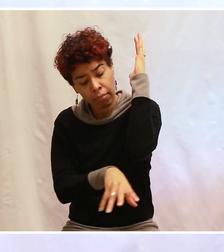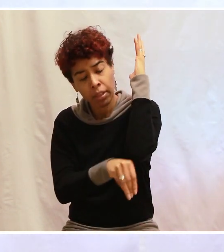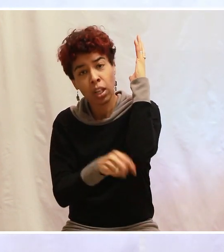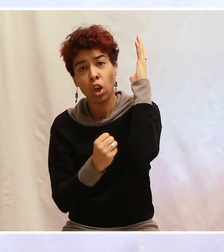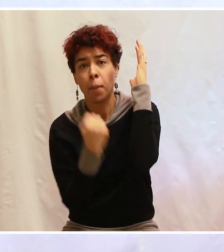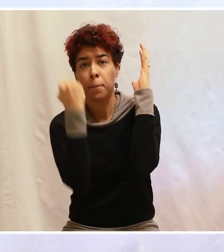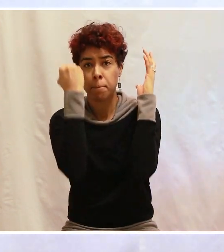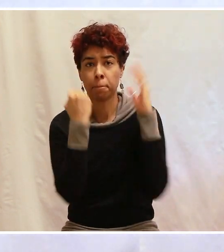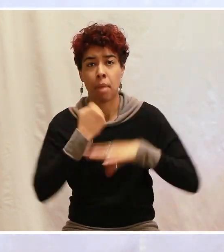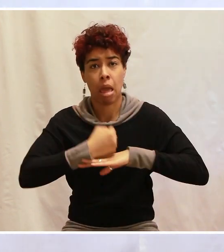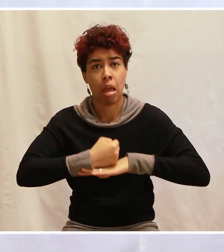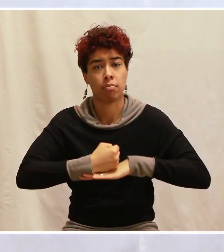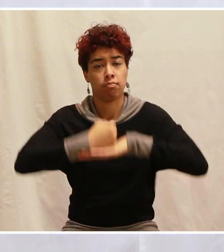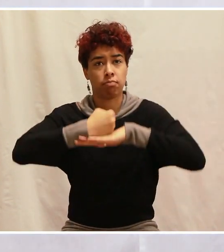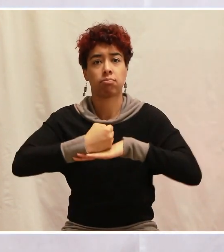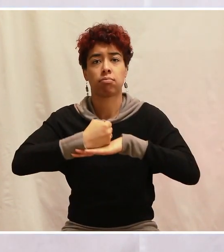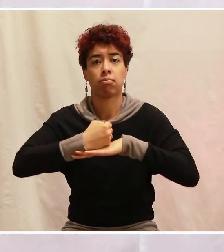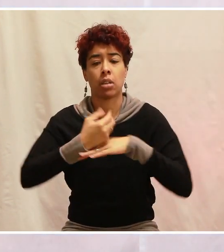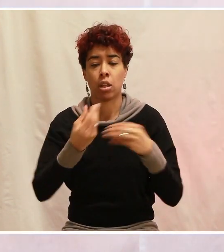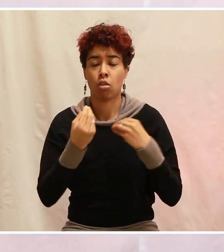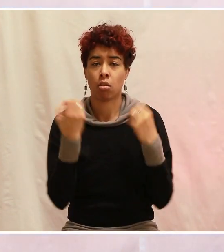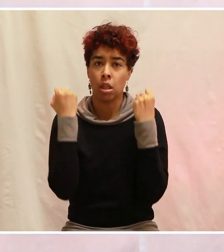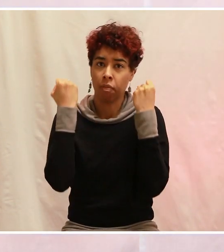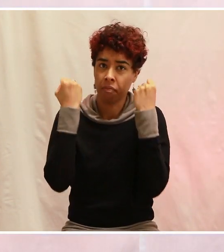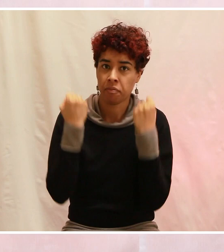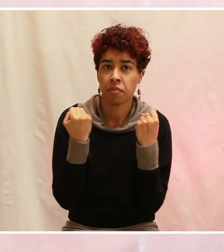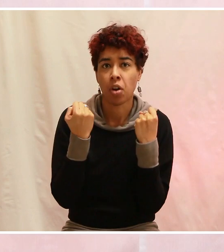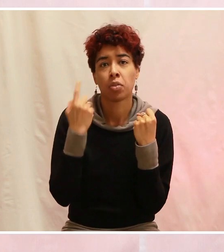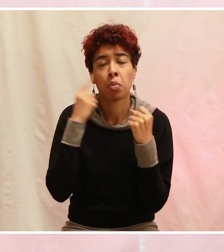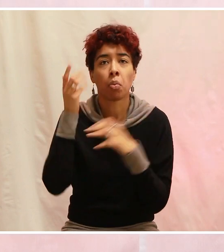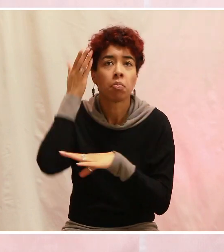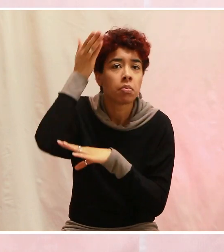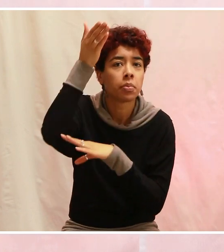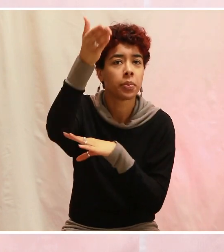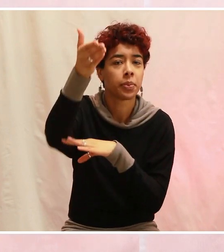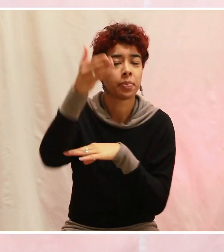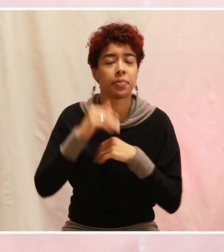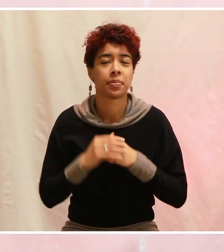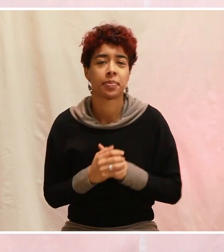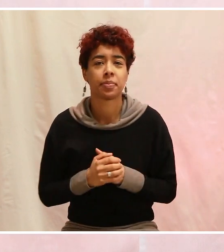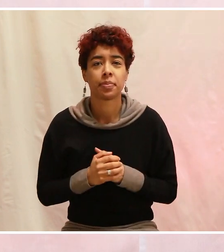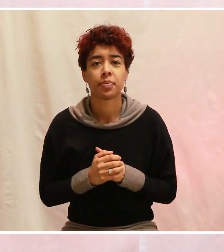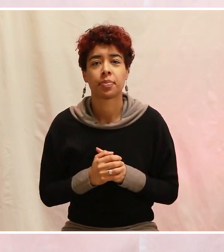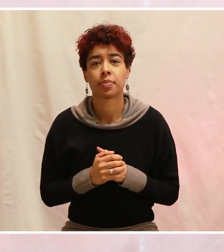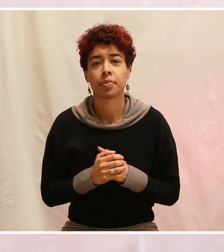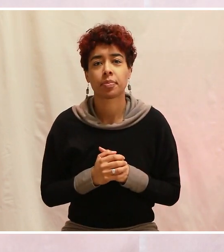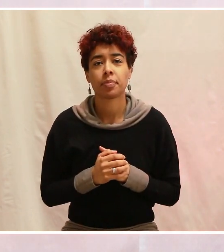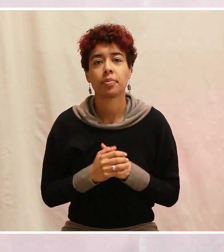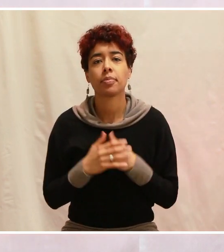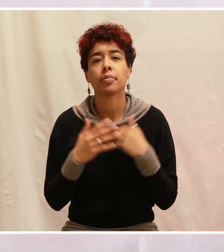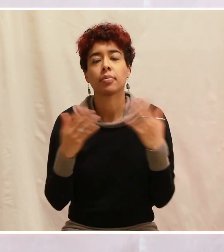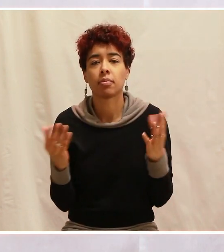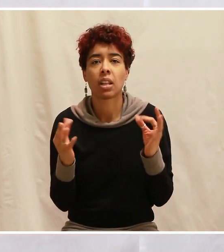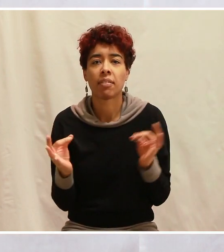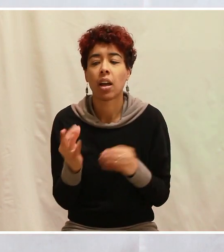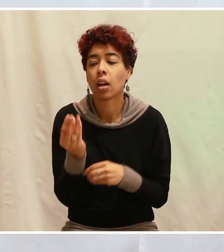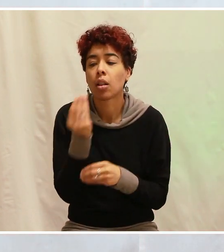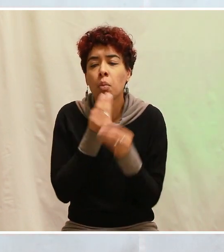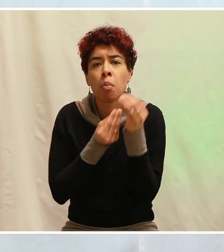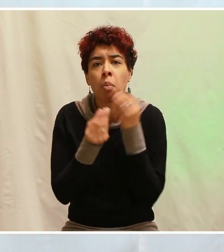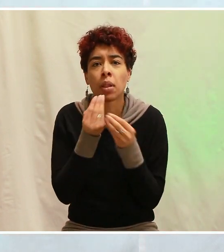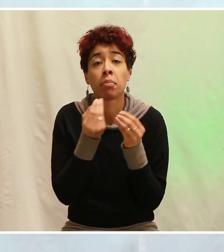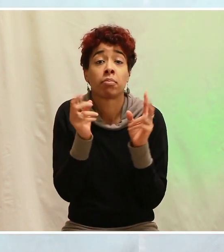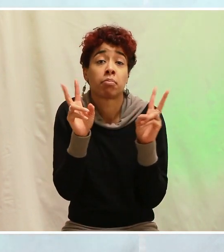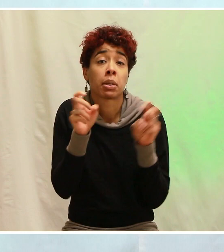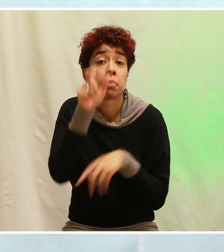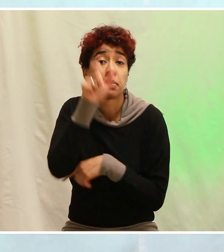d'appui, et ça va lui donner de la force pour les temps à venir. Le nutriment principal du